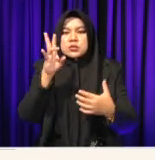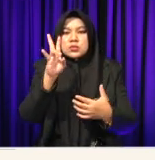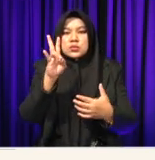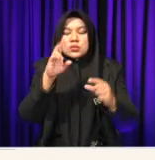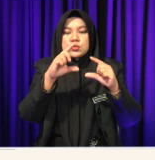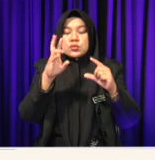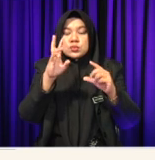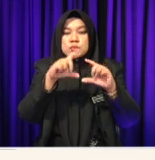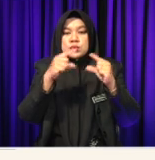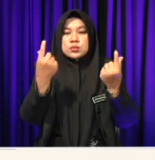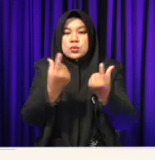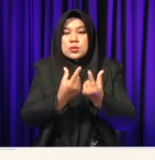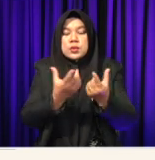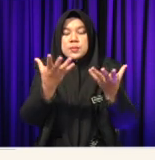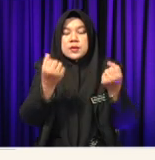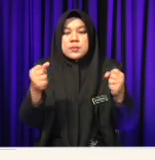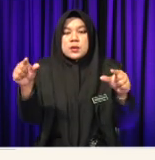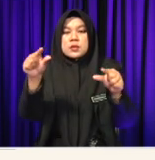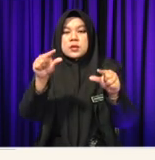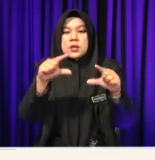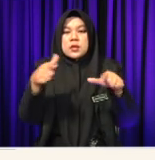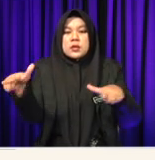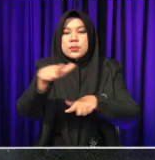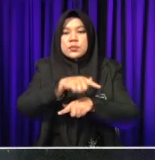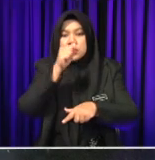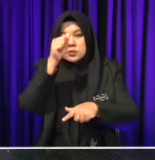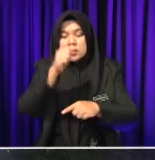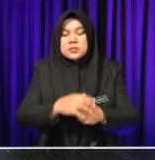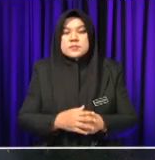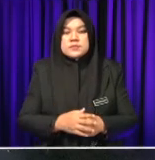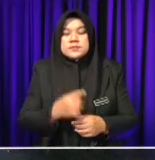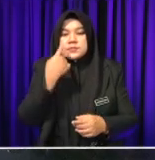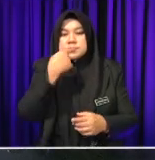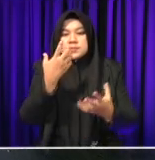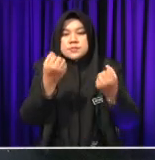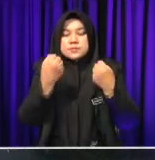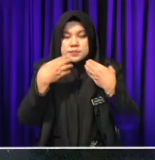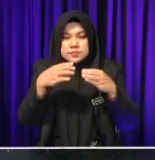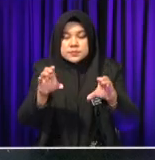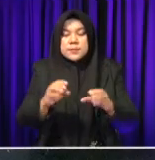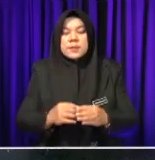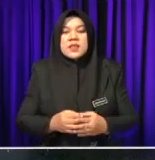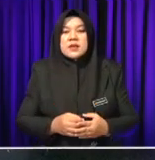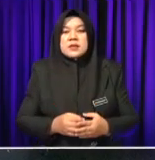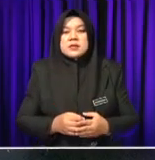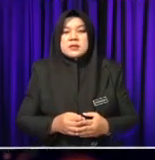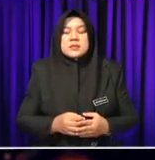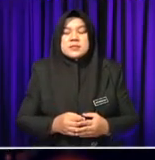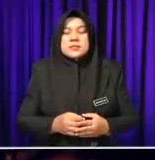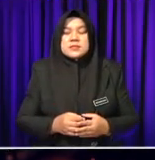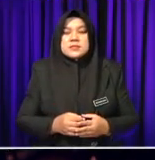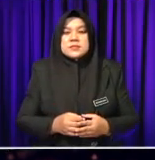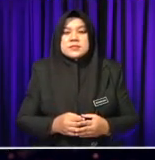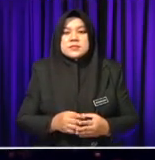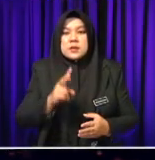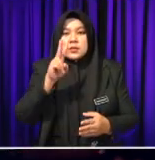golongan yang mendapat naungan Allah Subhanahu waala Siapa yang nak Cuba Ok azrin silakan